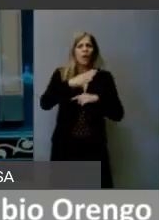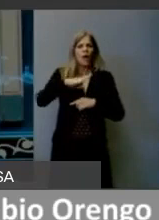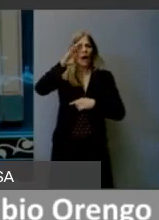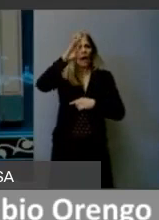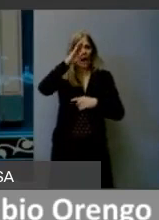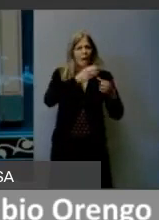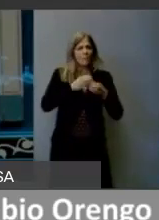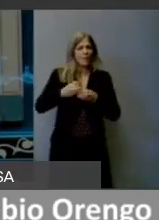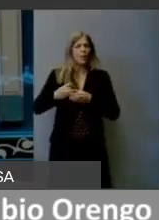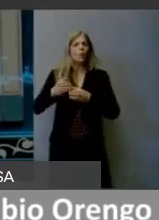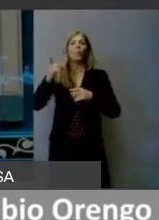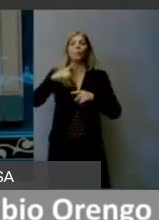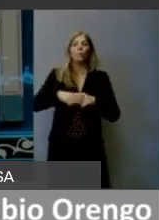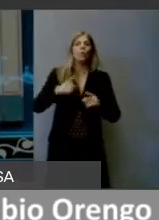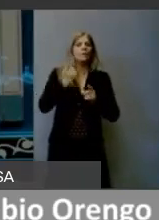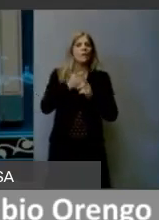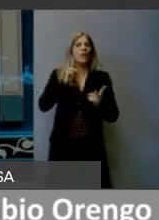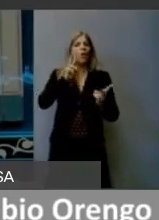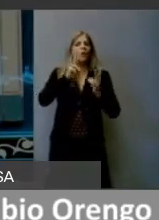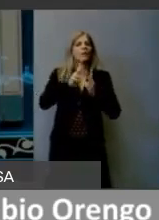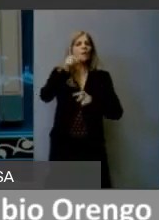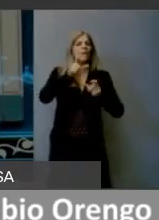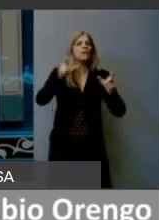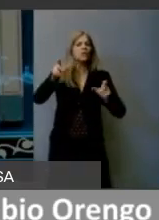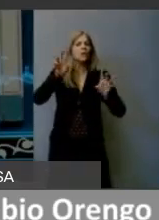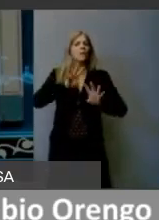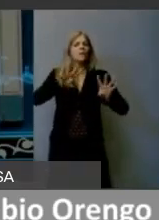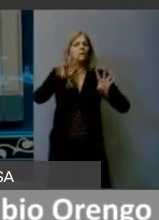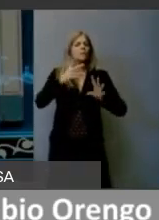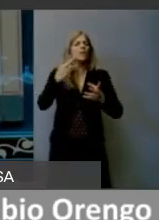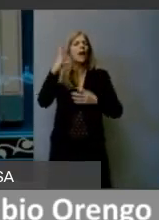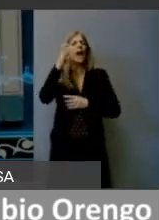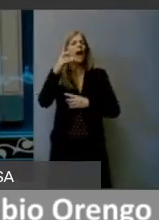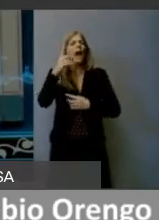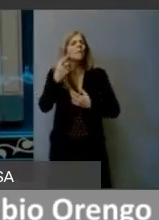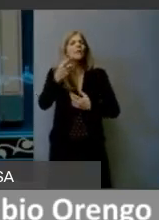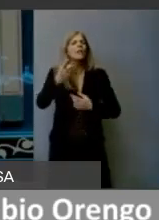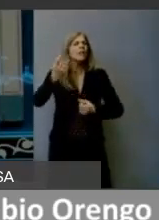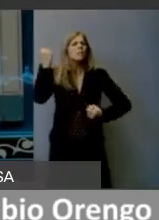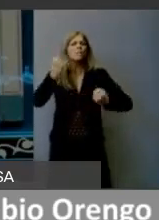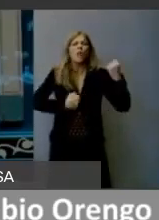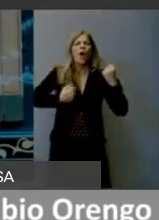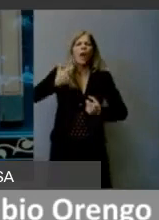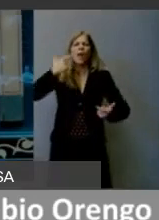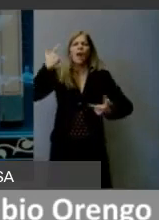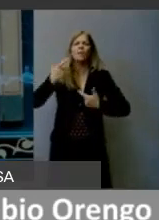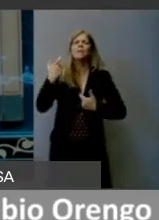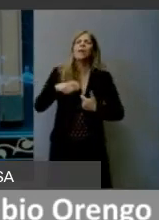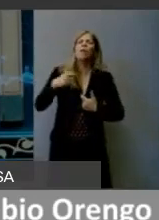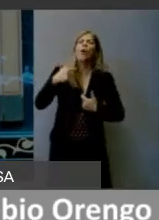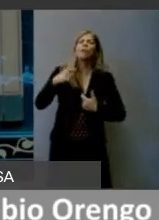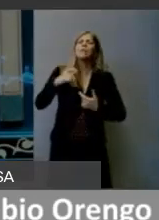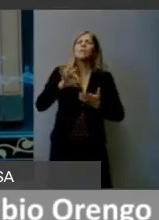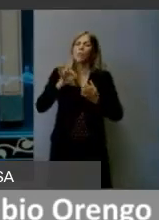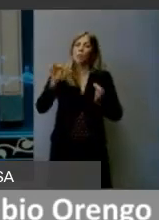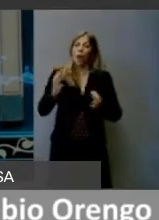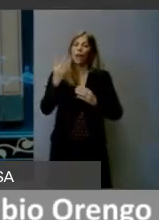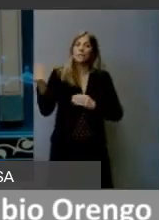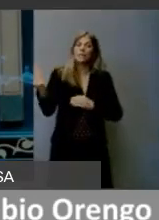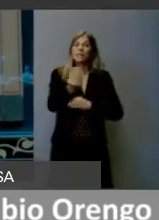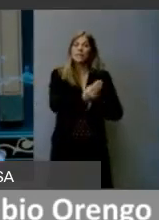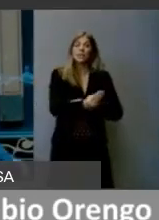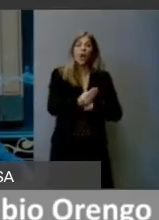le ragioni del dissenso che ha provocato la protesta pur pacifica e non violenta durante la visita del premier